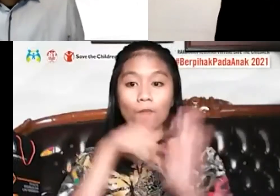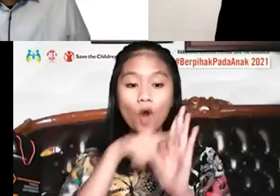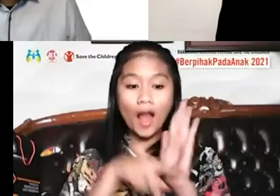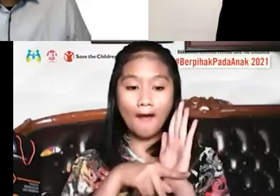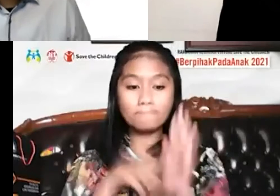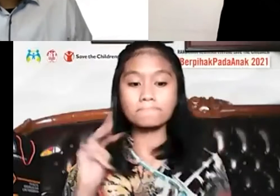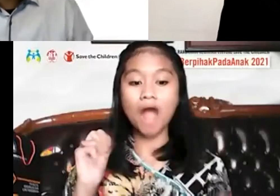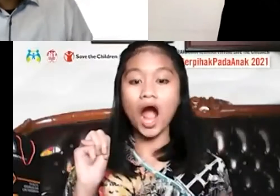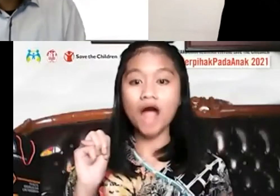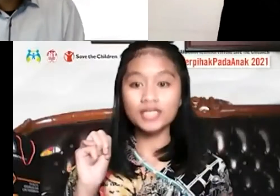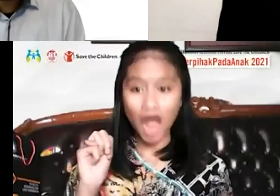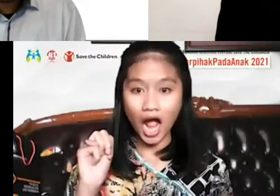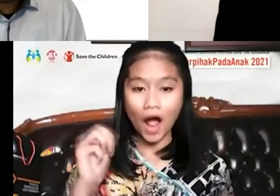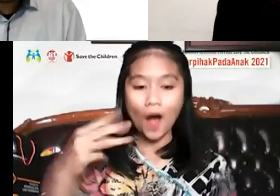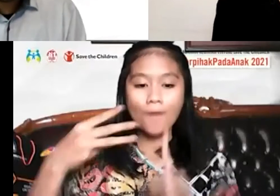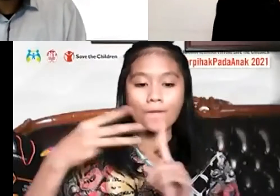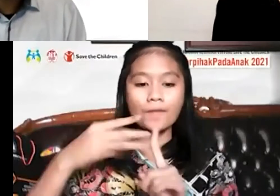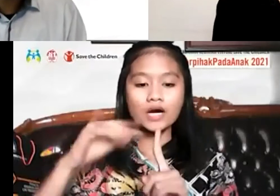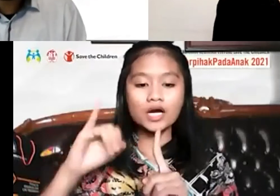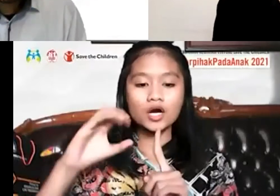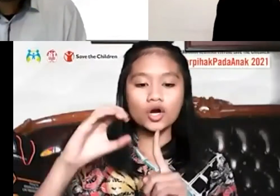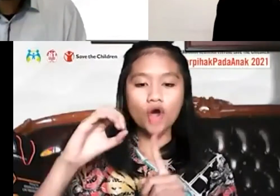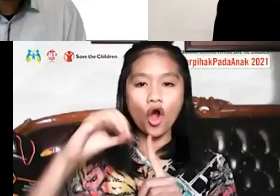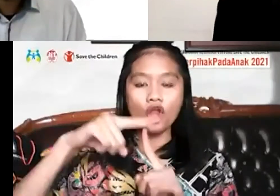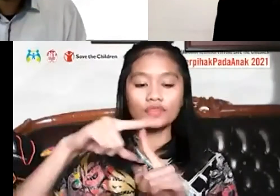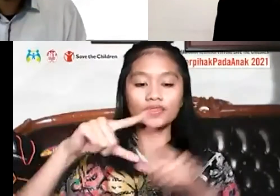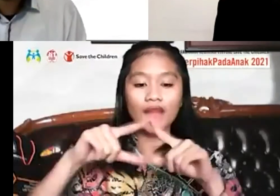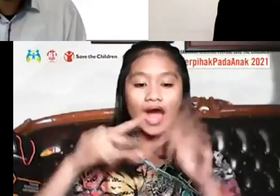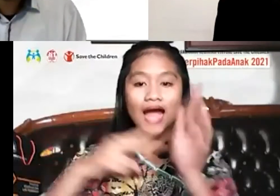Baik, dulu saya memang mengikuti program magang